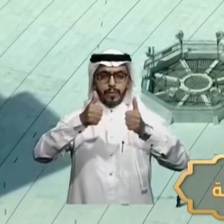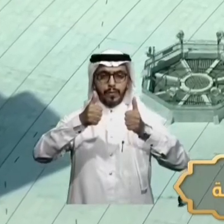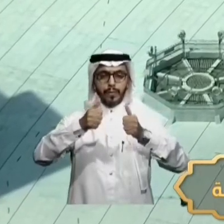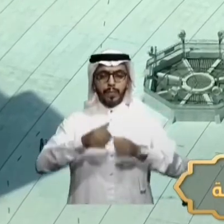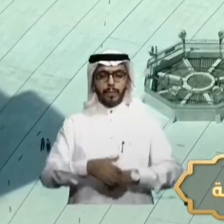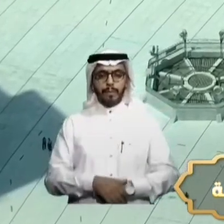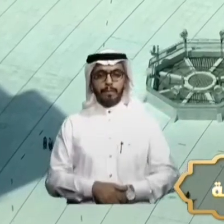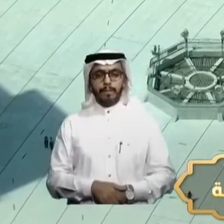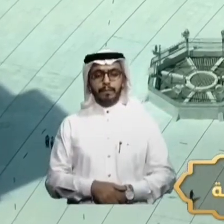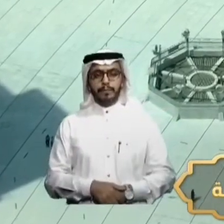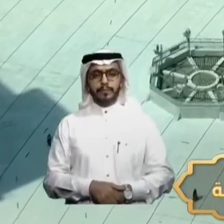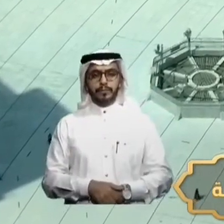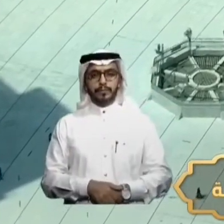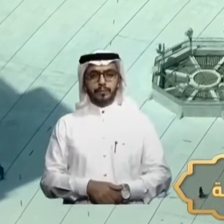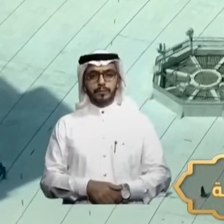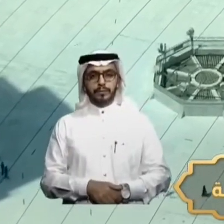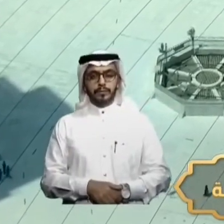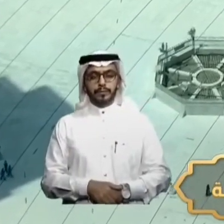الفلاح،